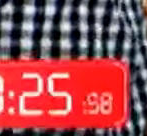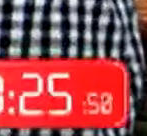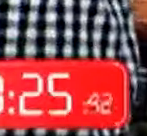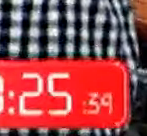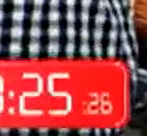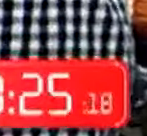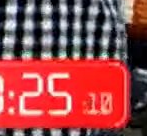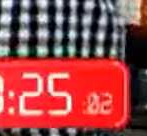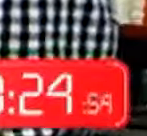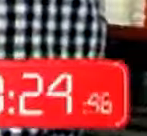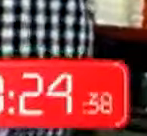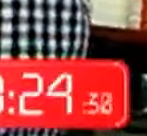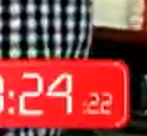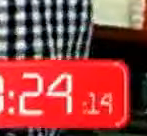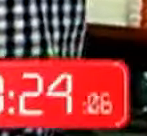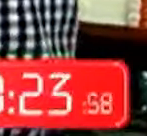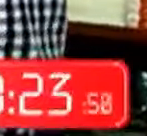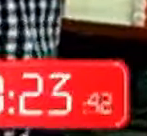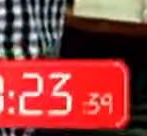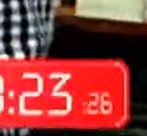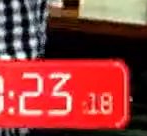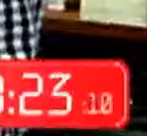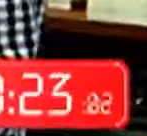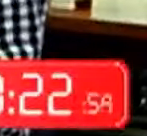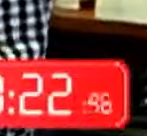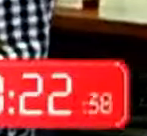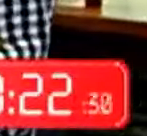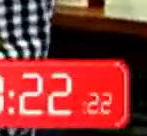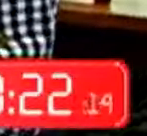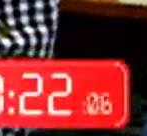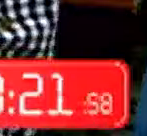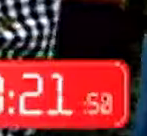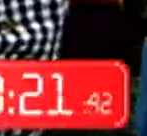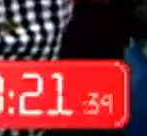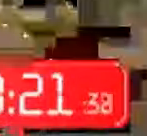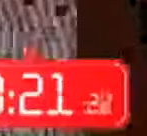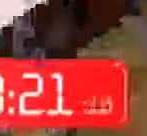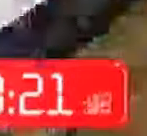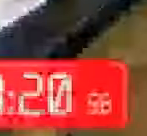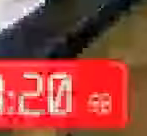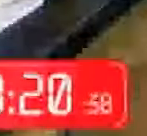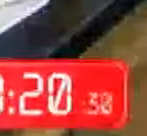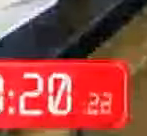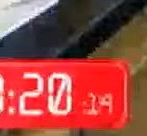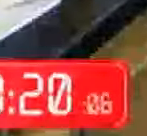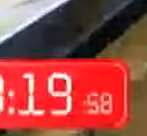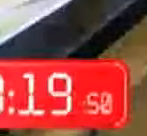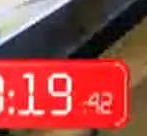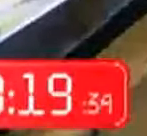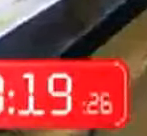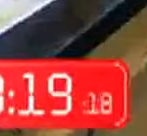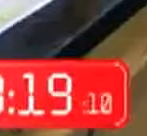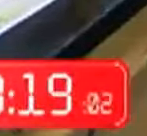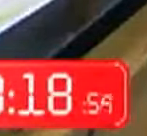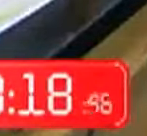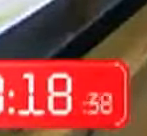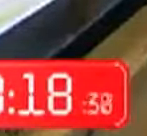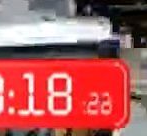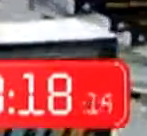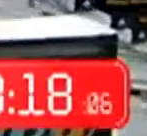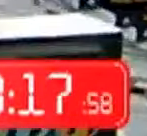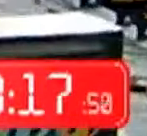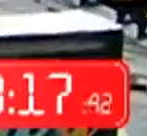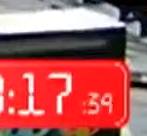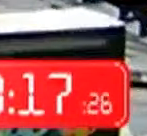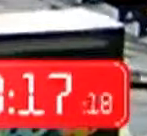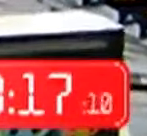315. So, medyo mahirap pa afford. Ang malaking hamon ngayon sa atin ay kung